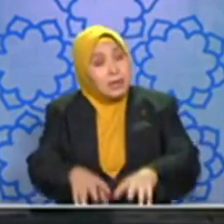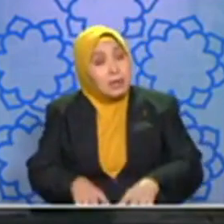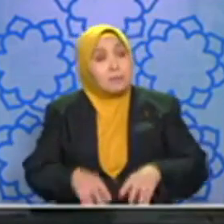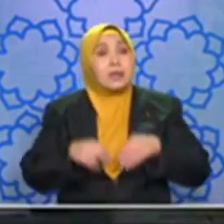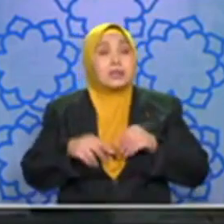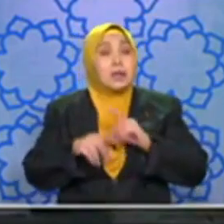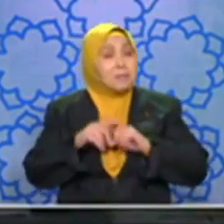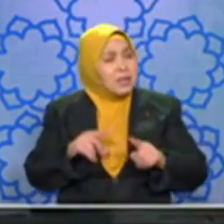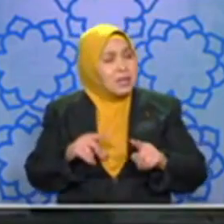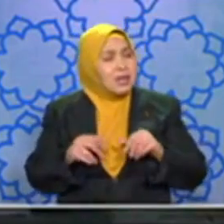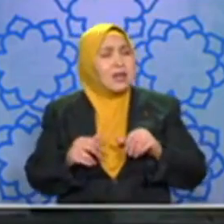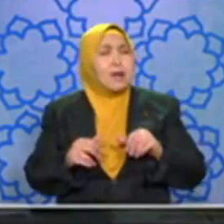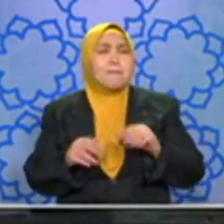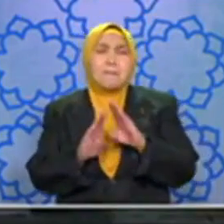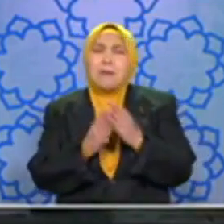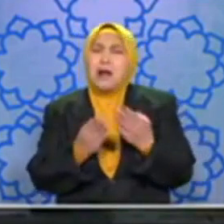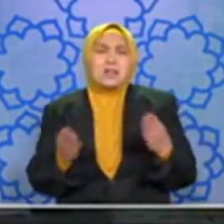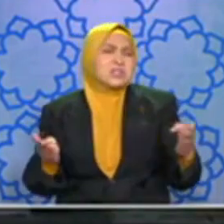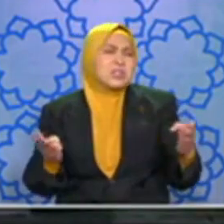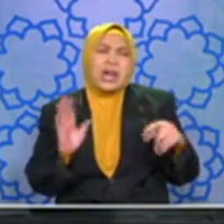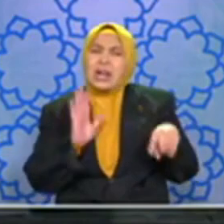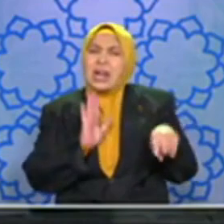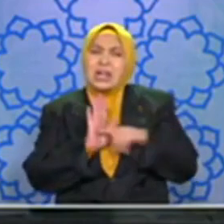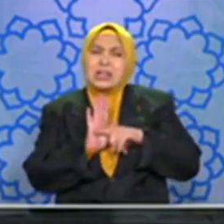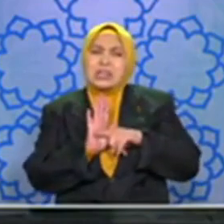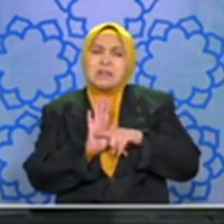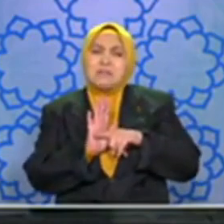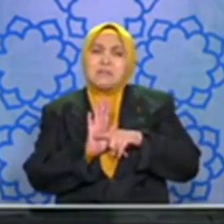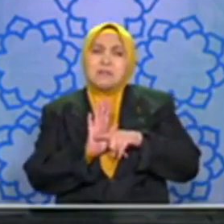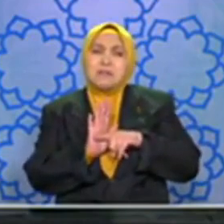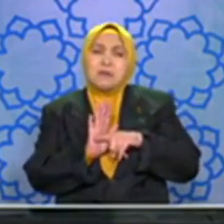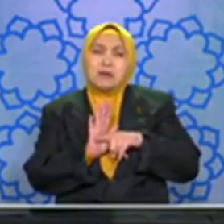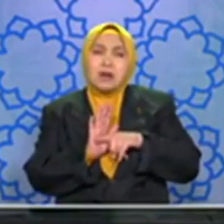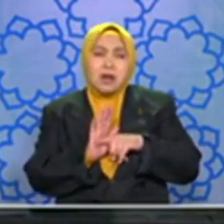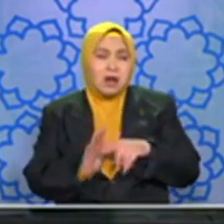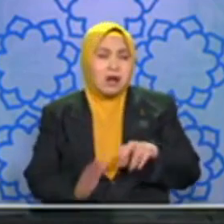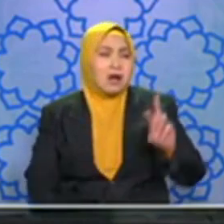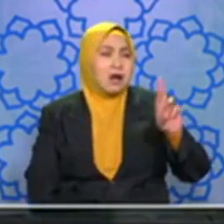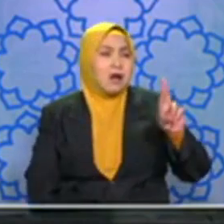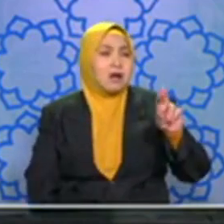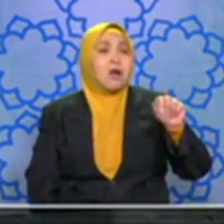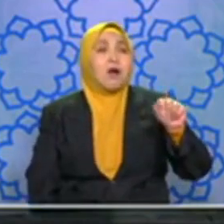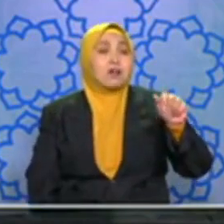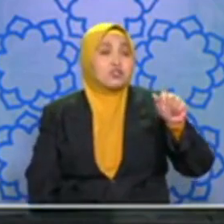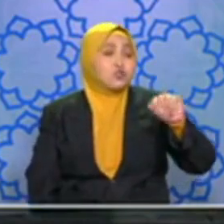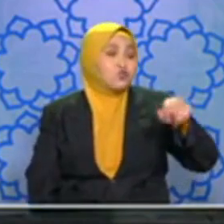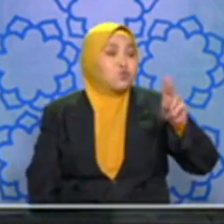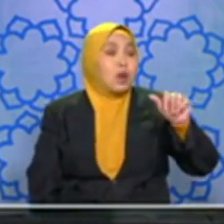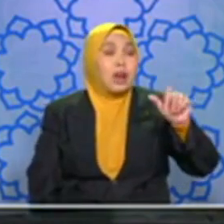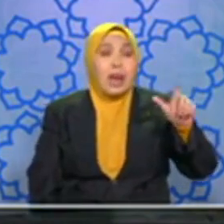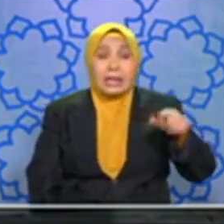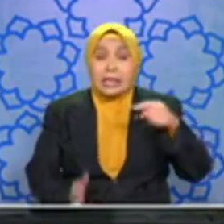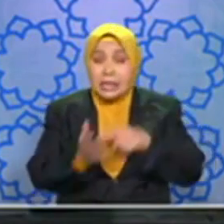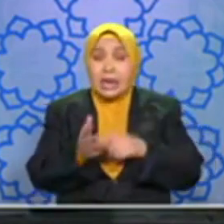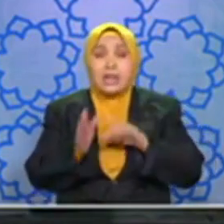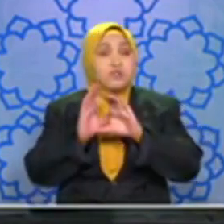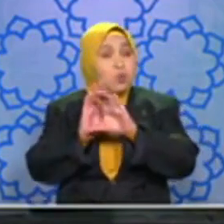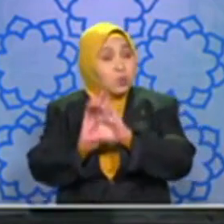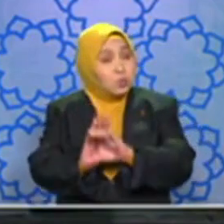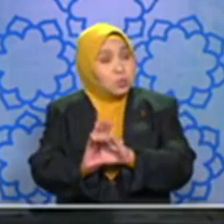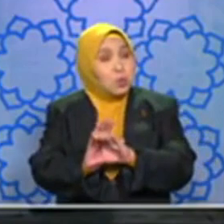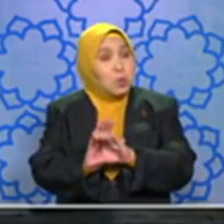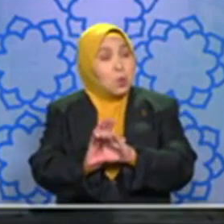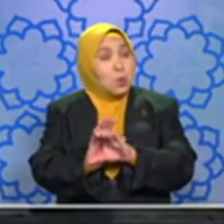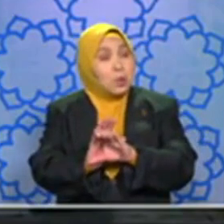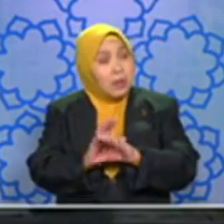dalam keadaan bahasa yang negatif, iaitu istilahnya rajulan mashura. Inilah perumpamaan ataupun